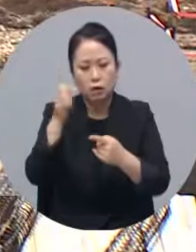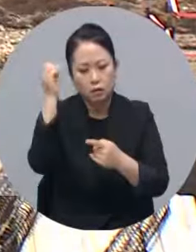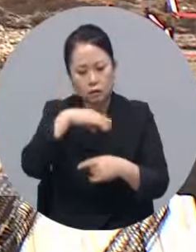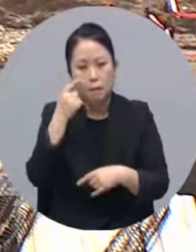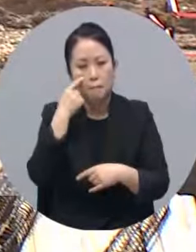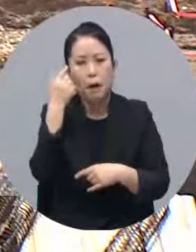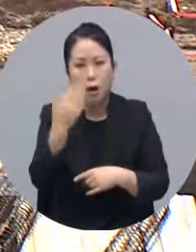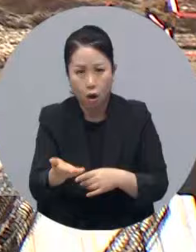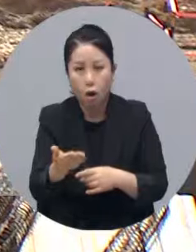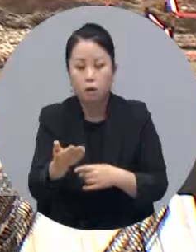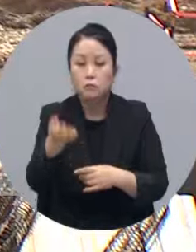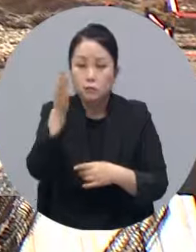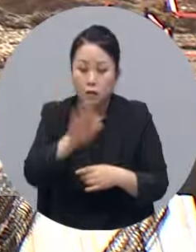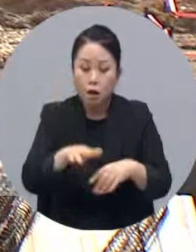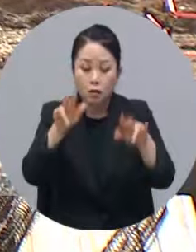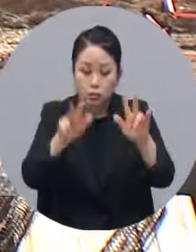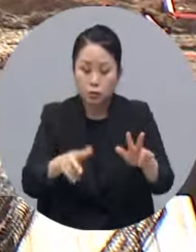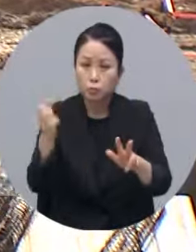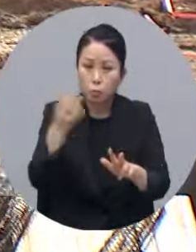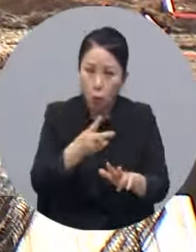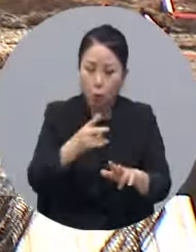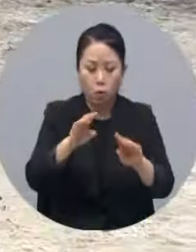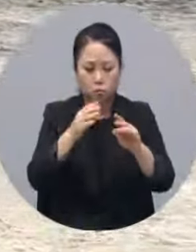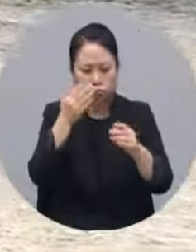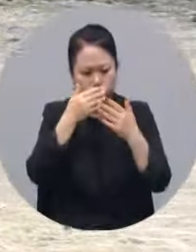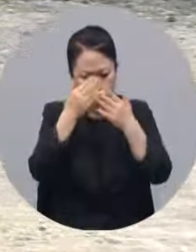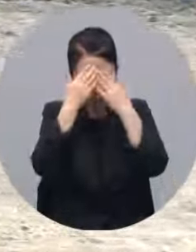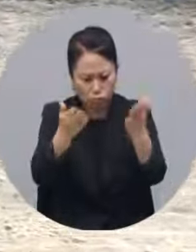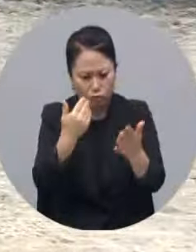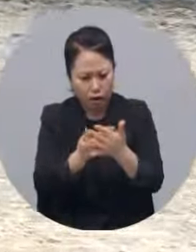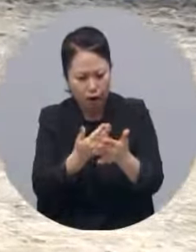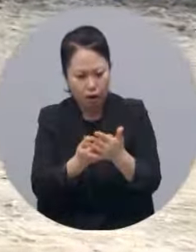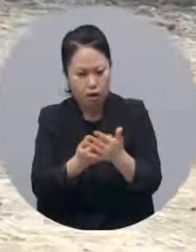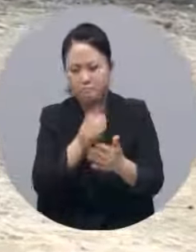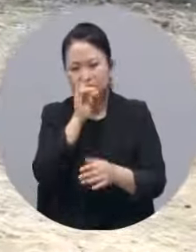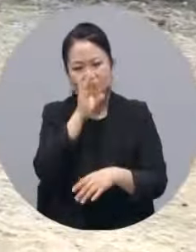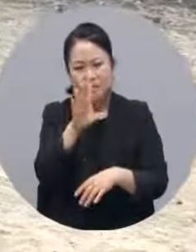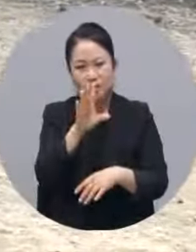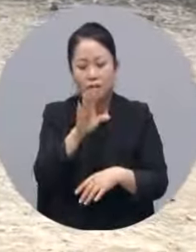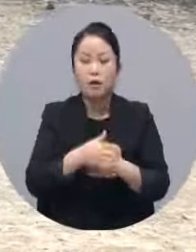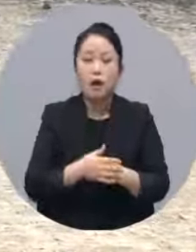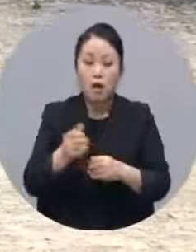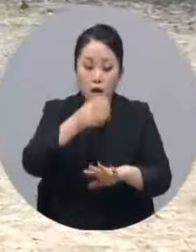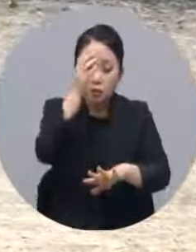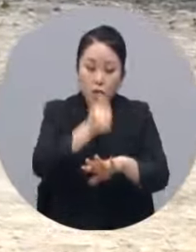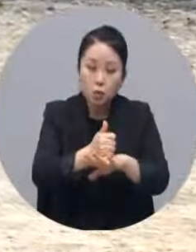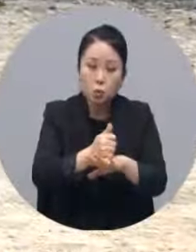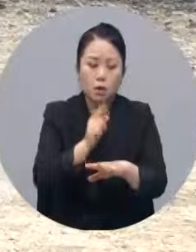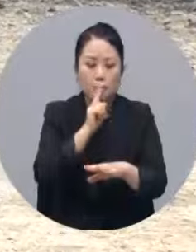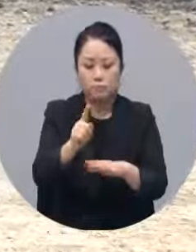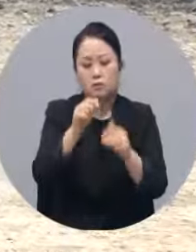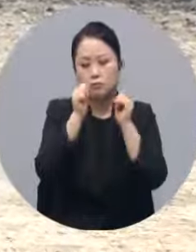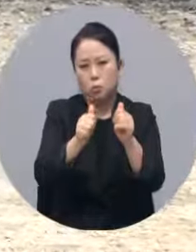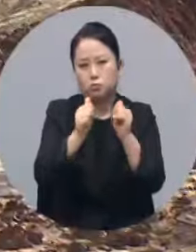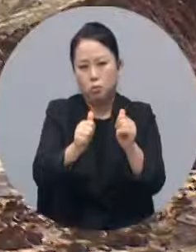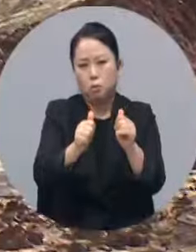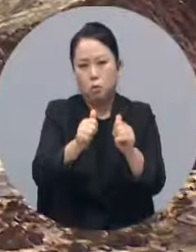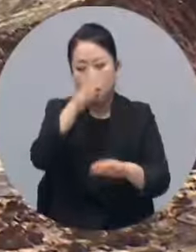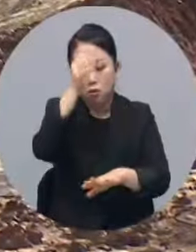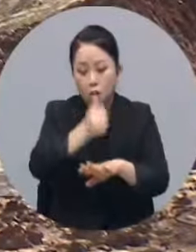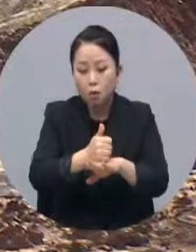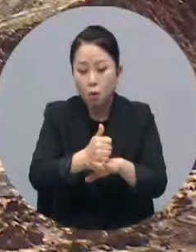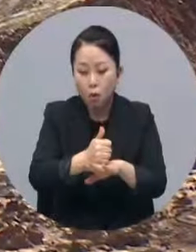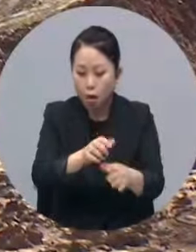인정해왔을 뿐이지 지금 와서 이 땅을 무상으로 제공할 수는 없다는 입장입니다. 결국 최종 결론은 법적 소송을 통해서만 확인